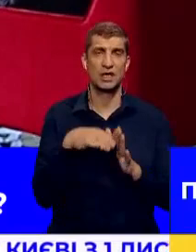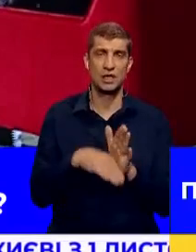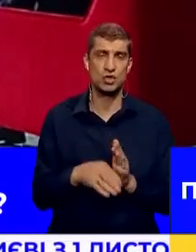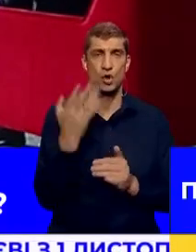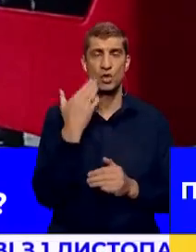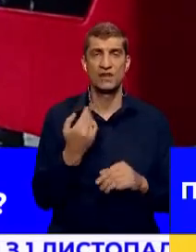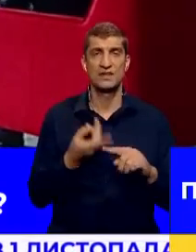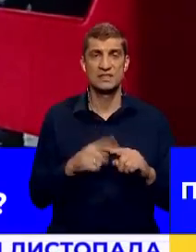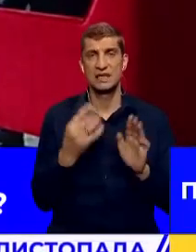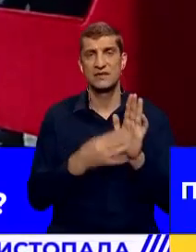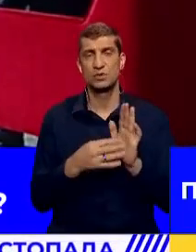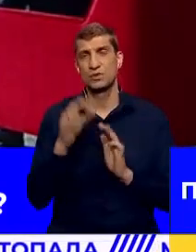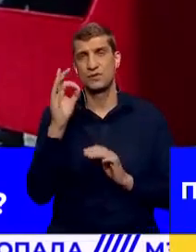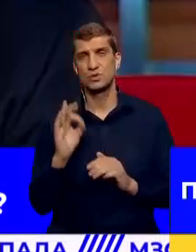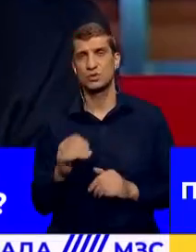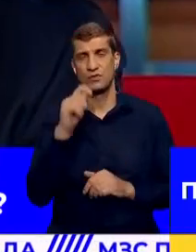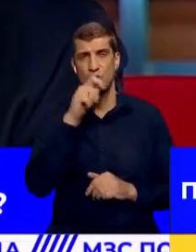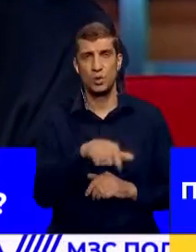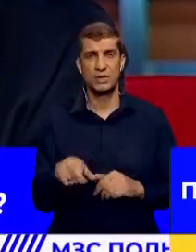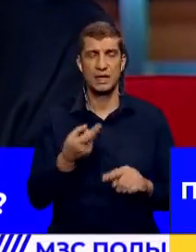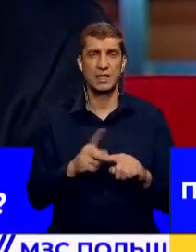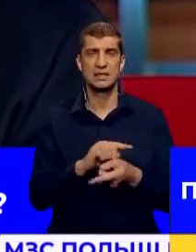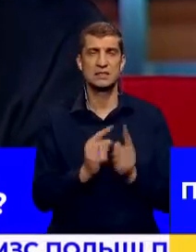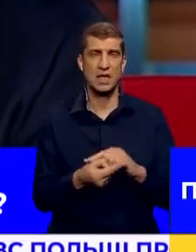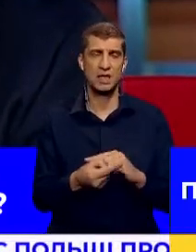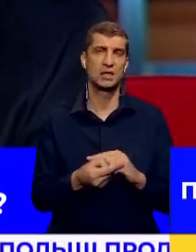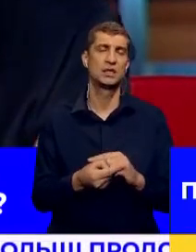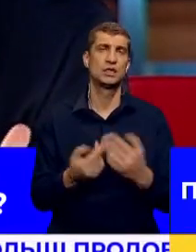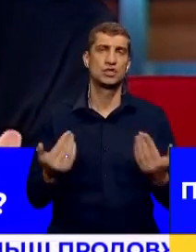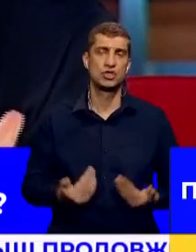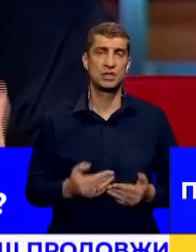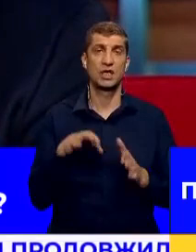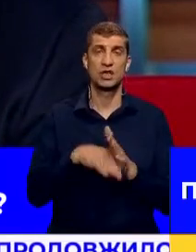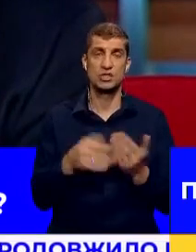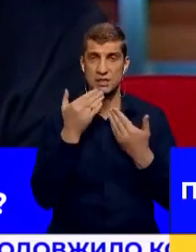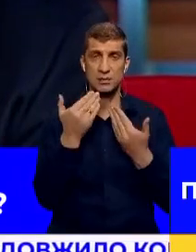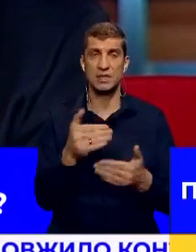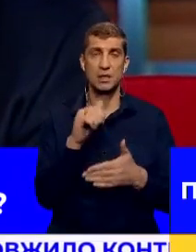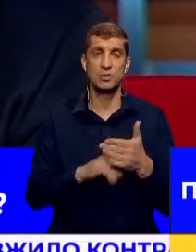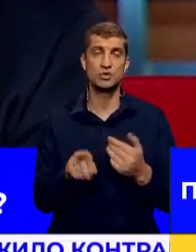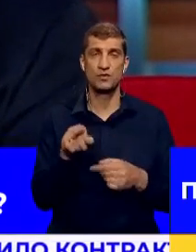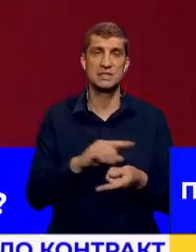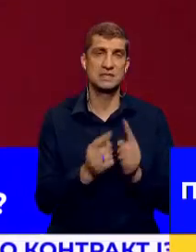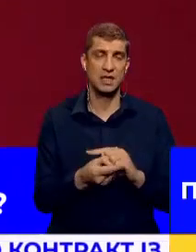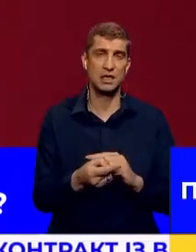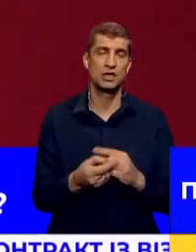в цих 90% людей, які стали жити гірше, запитали причини, чому вони стали жити